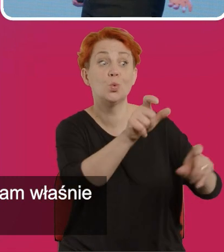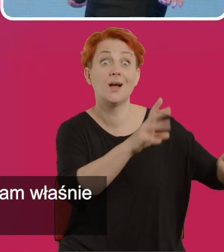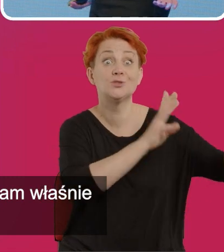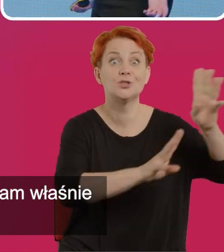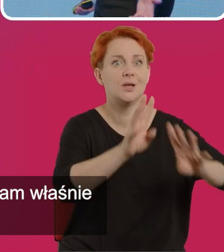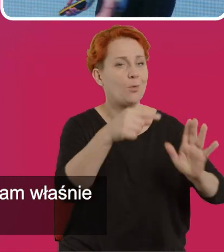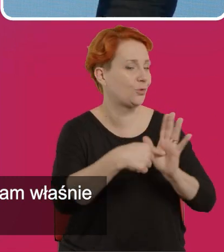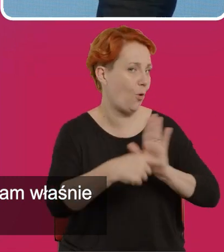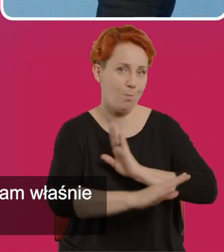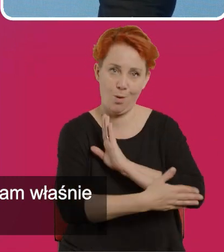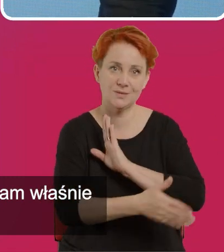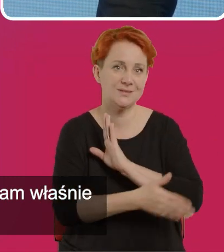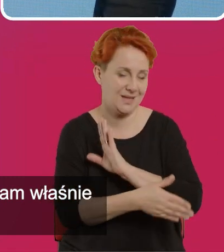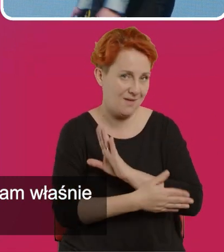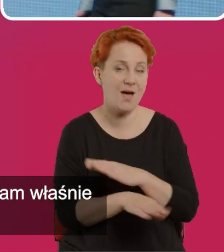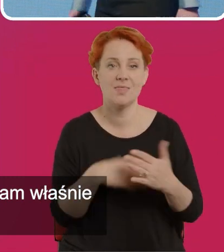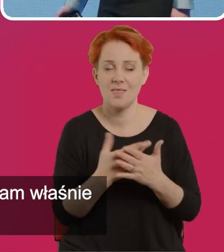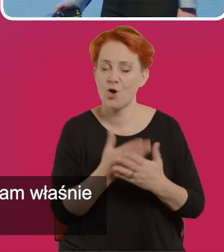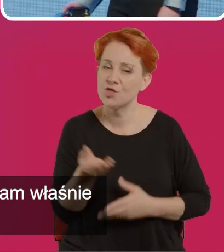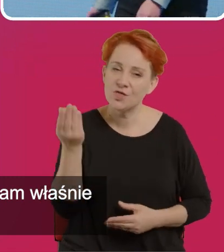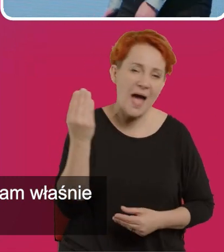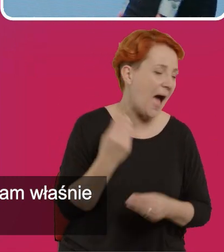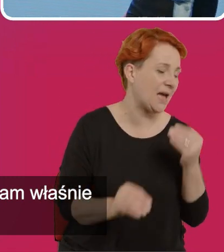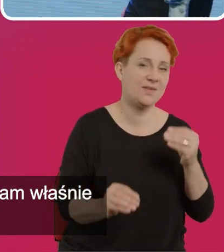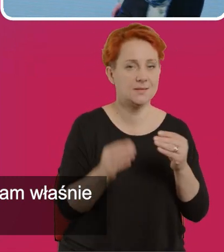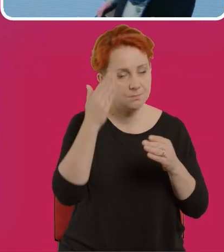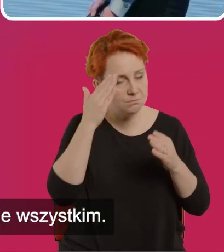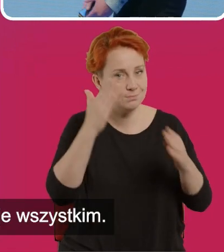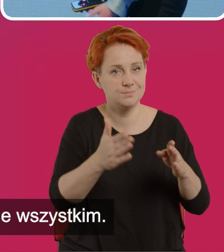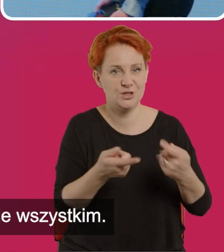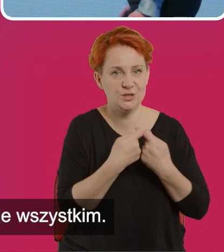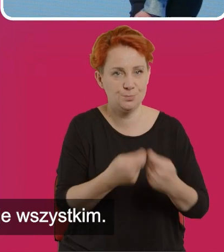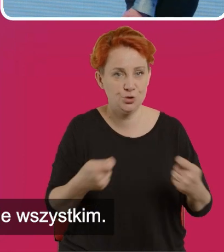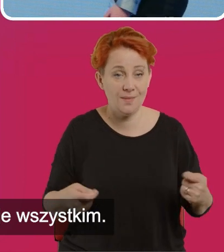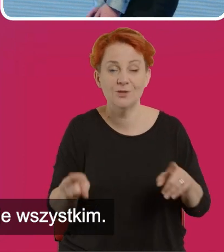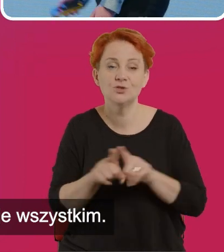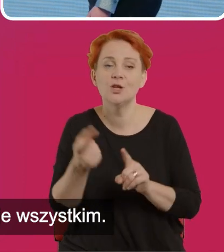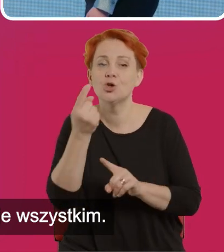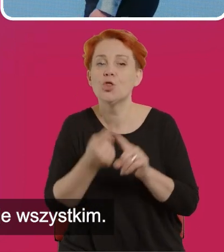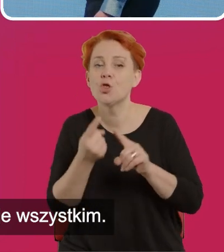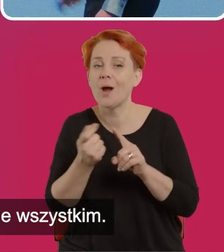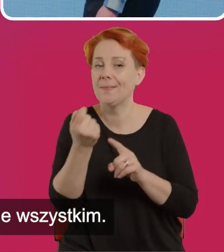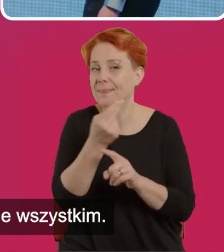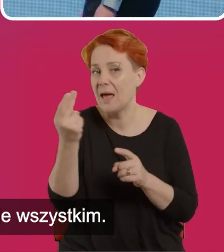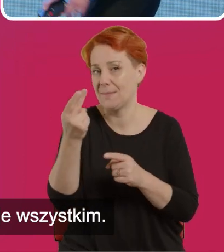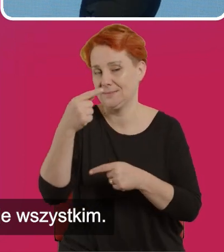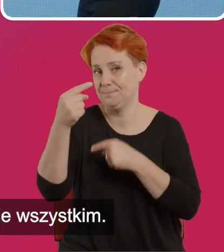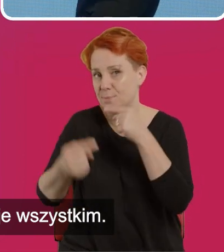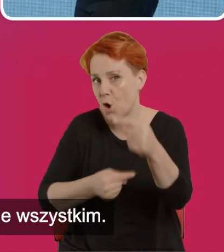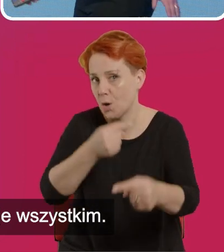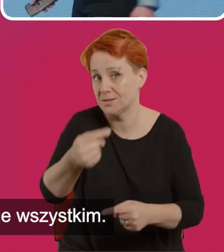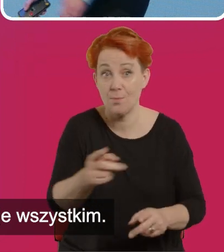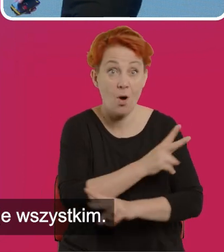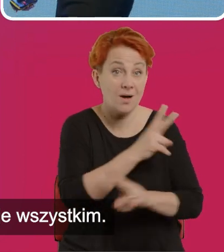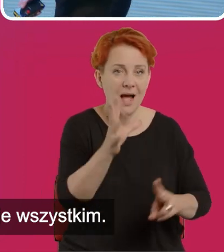naprawdę podstawa i dlatego najwięcej miejsca poświęcam właśnie sprzedaży. Trochę o procesach, bo znowuż wszyscy w startupie są